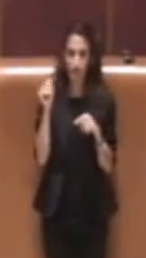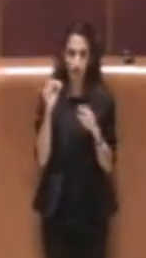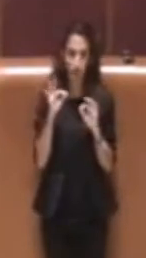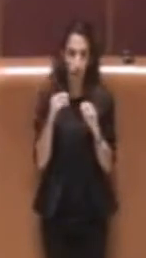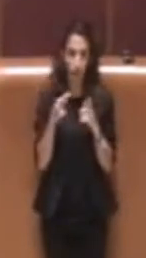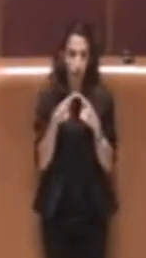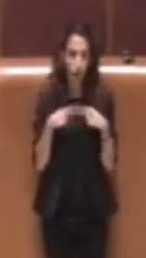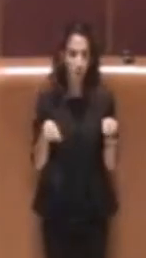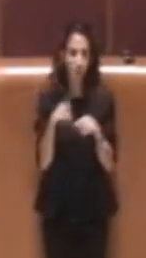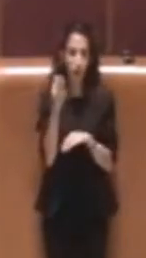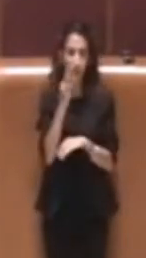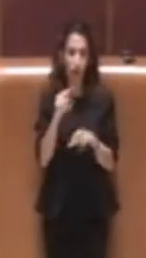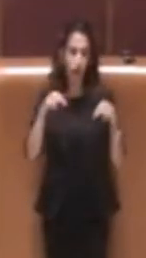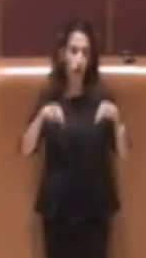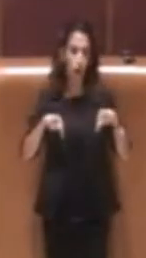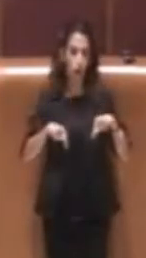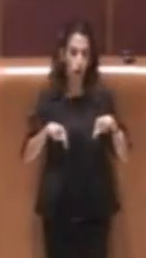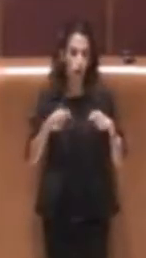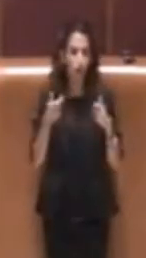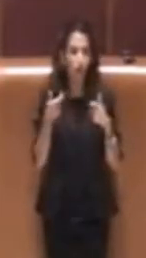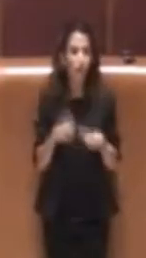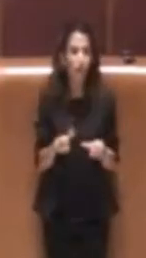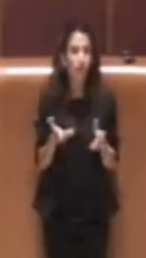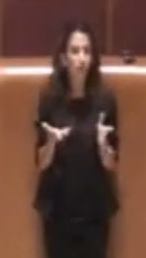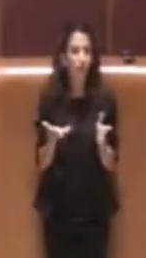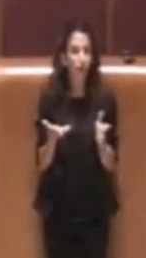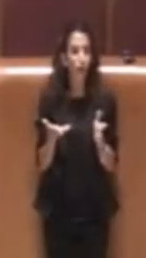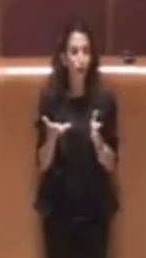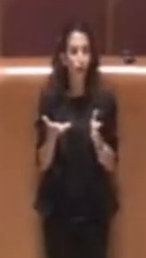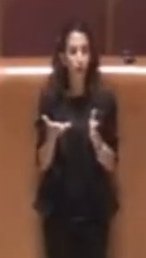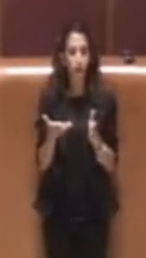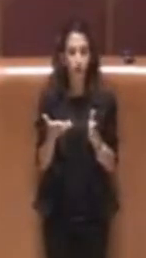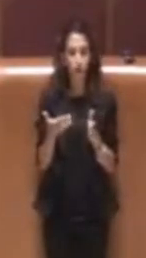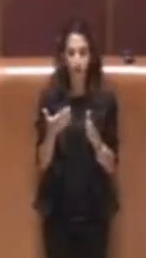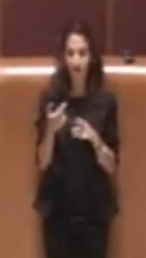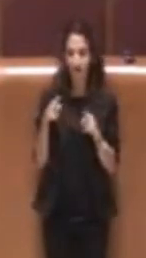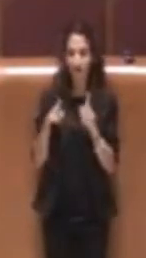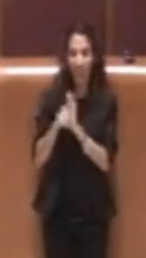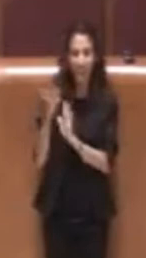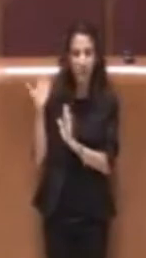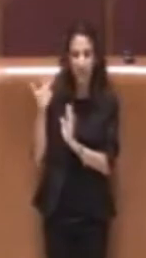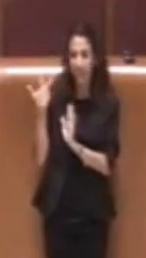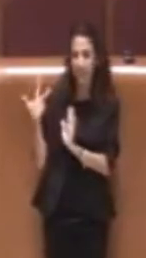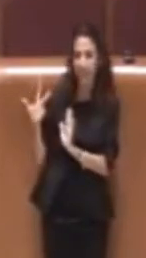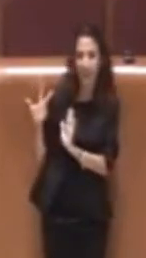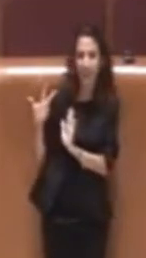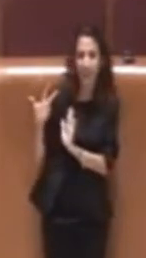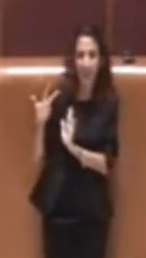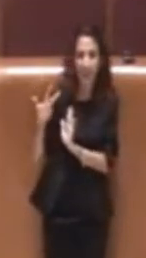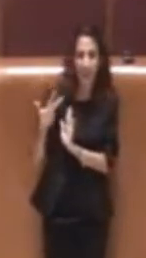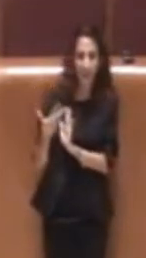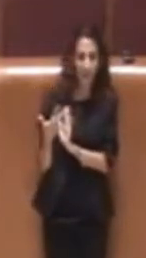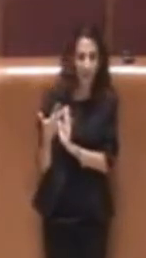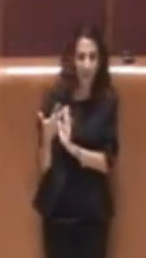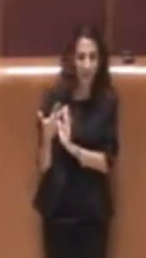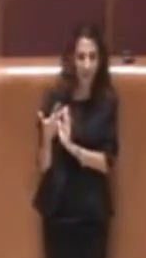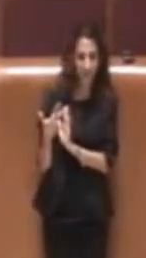oggi, perché quanto determinato comunque e il risultato di 3 anni di consiliatura,